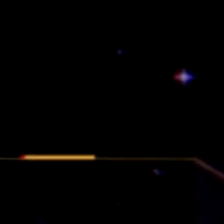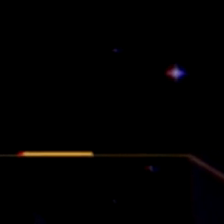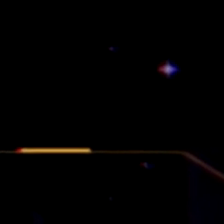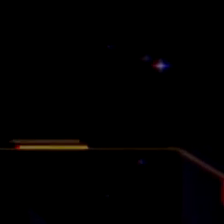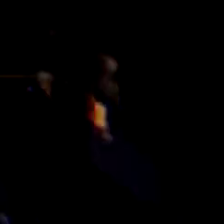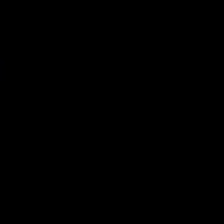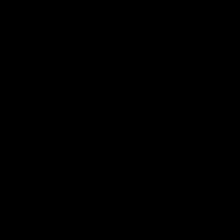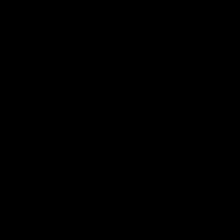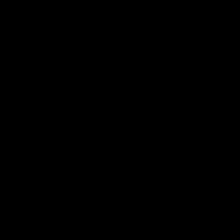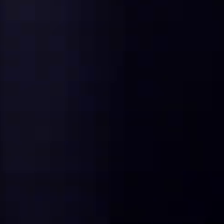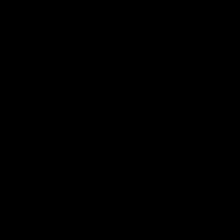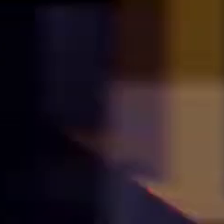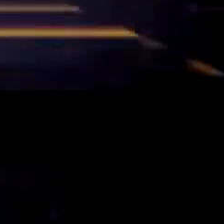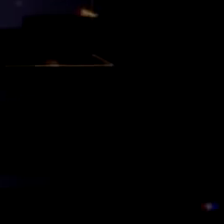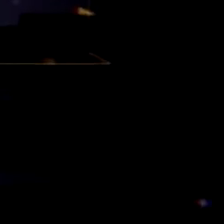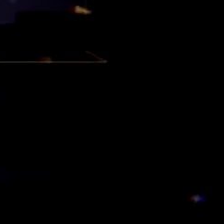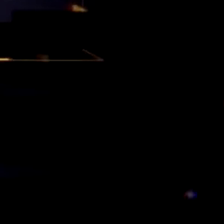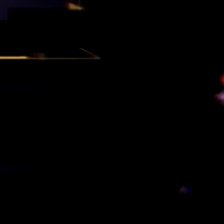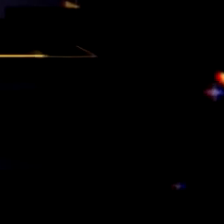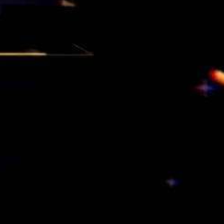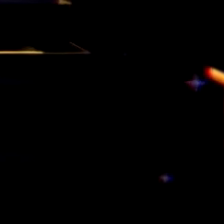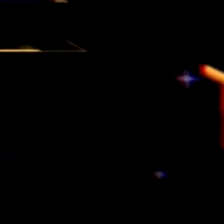Senyumnya mana